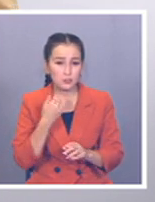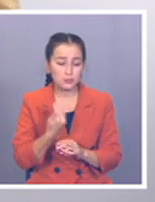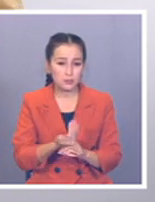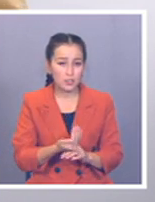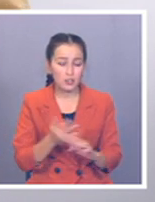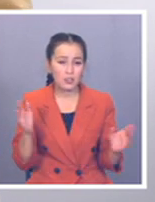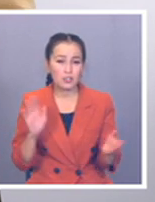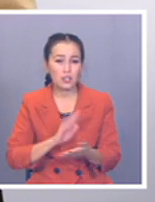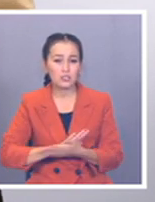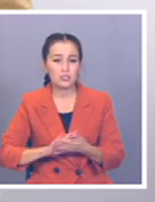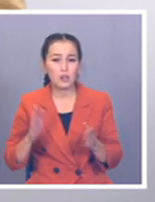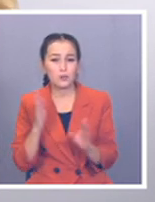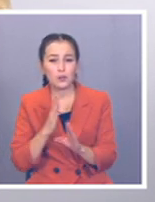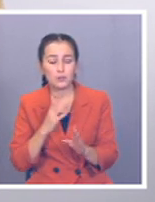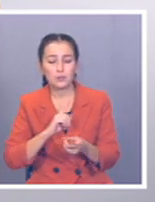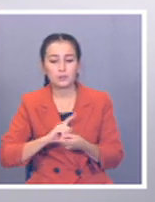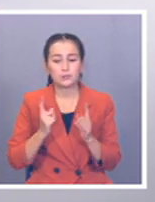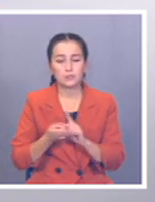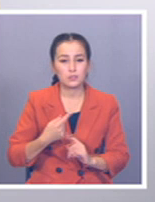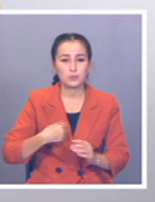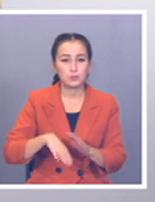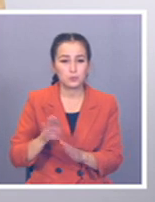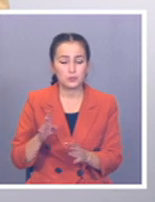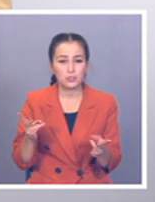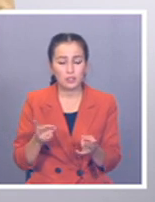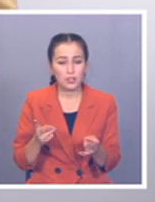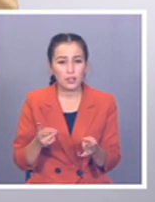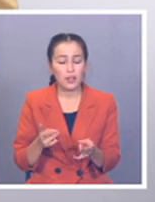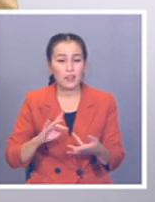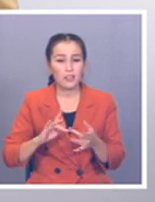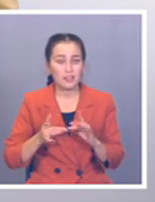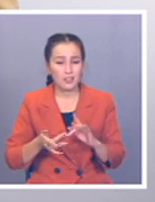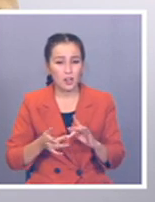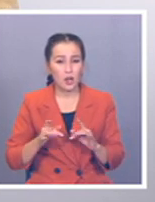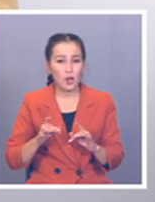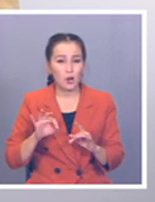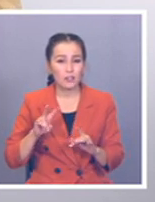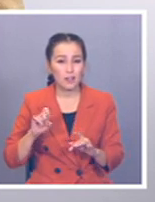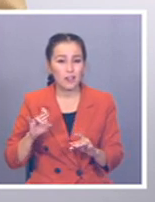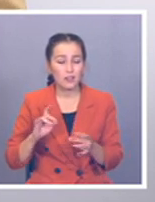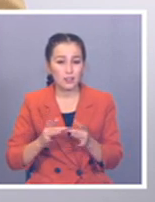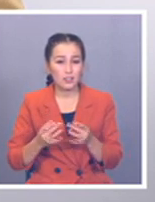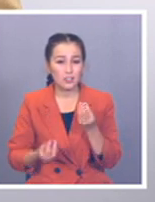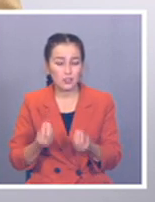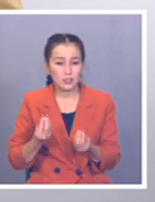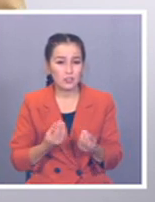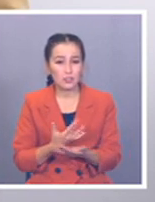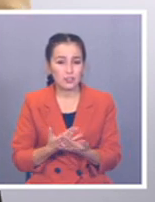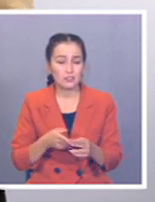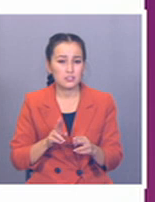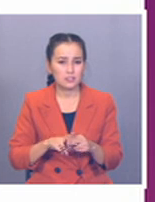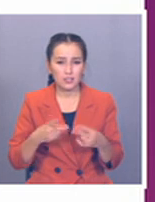ауада серуендеумен алмастырыңыз. Интернеттегі онлайн ойындардан бойыңызды аулақ